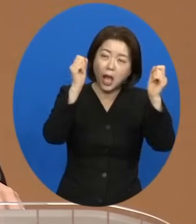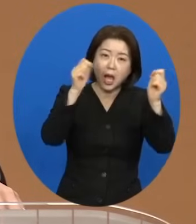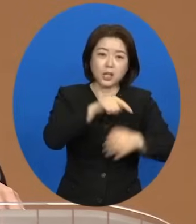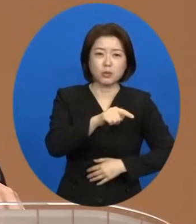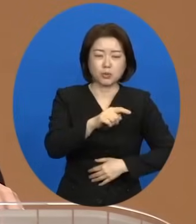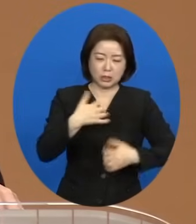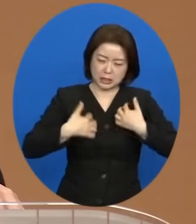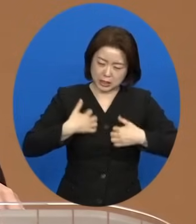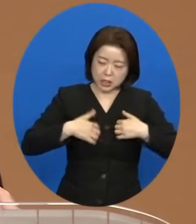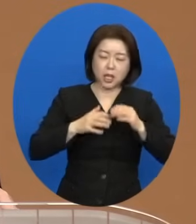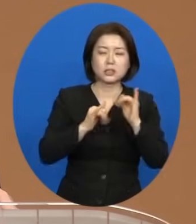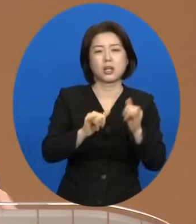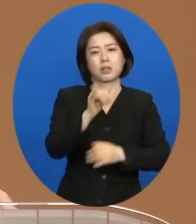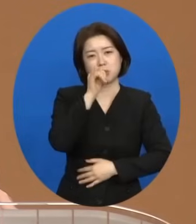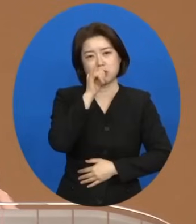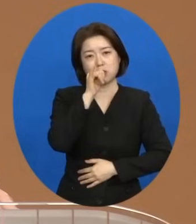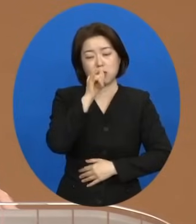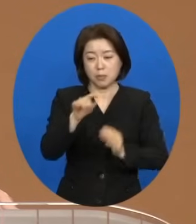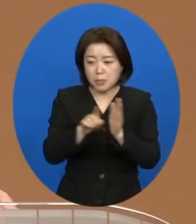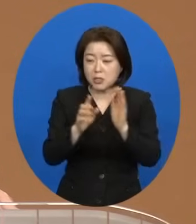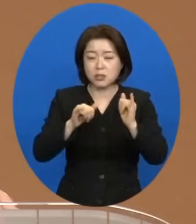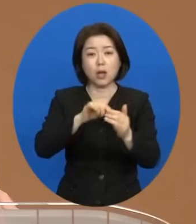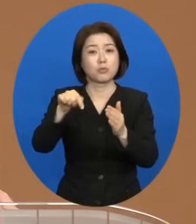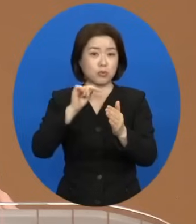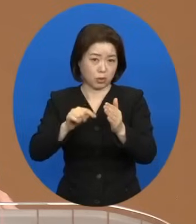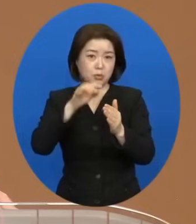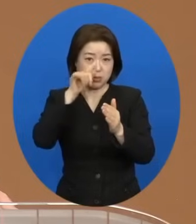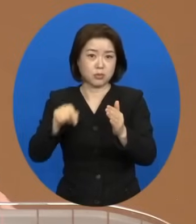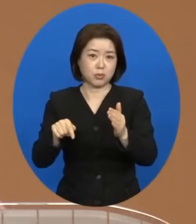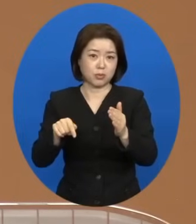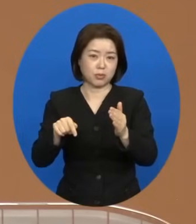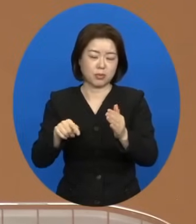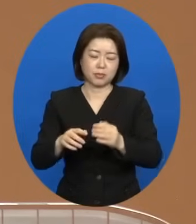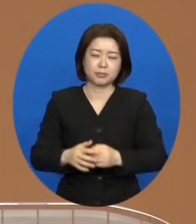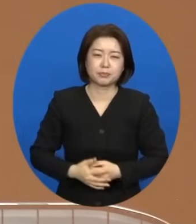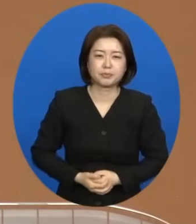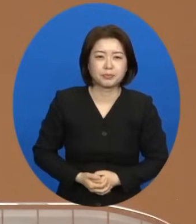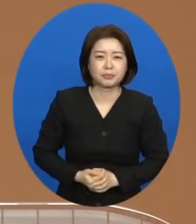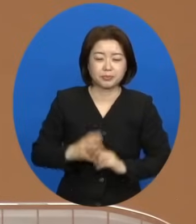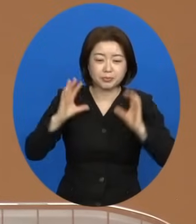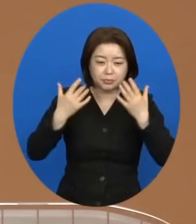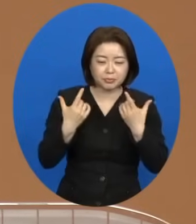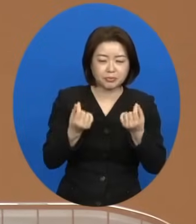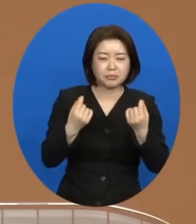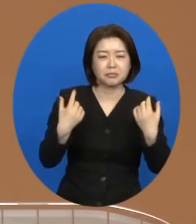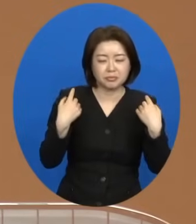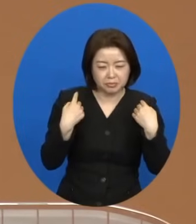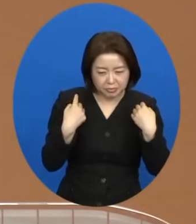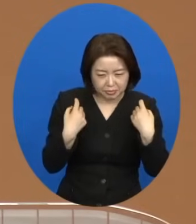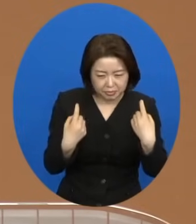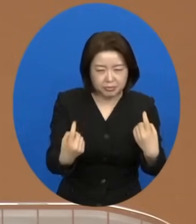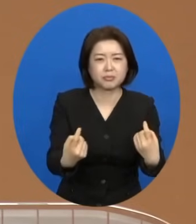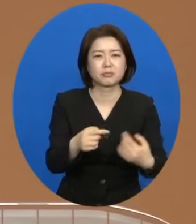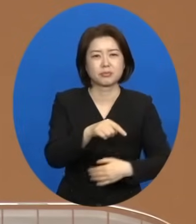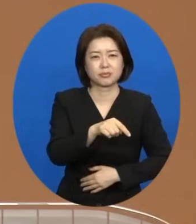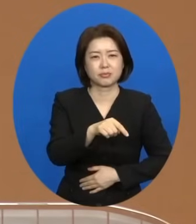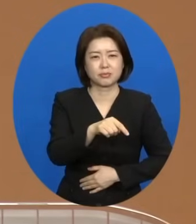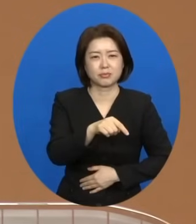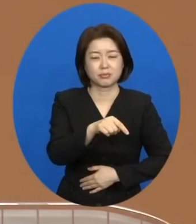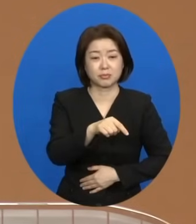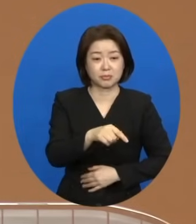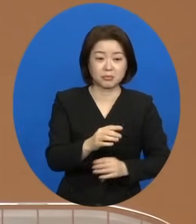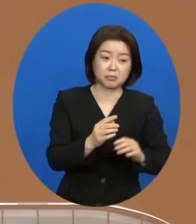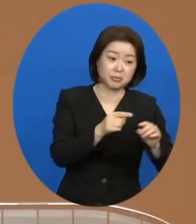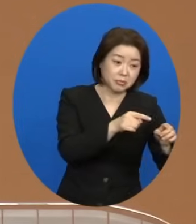있습니다 놀라운 충격적인 통계 이렇게 어린아이에 머물러 있으면 이리저리 이것도